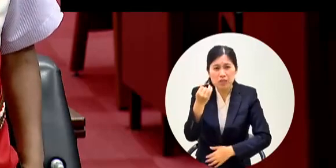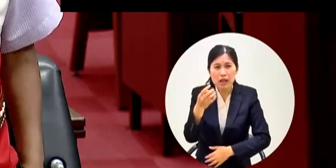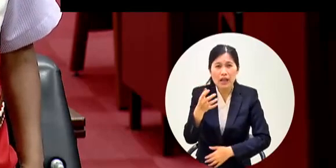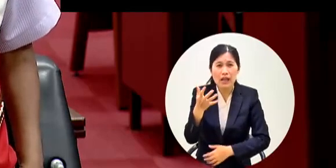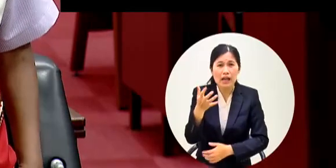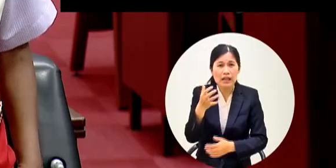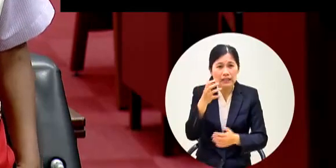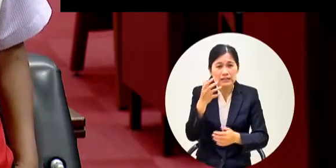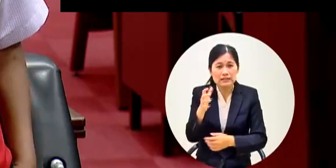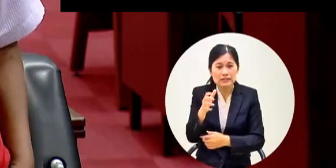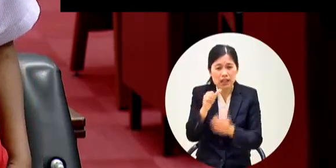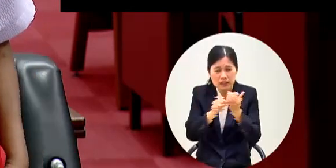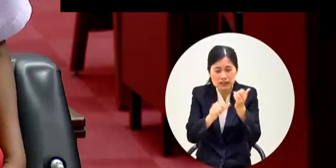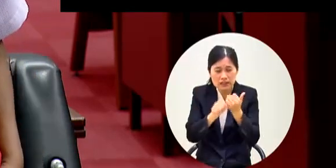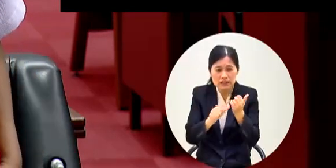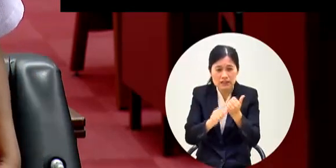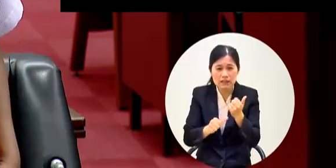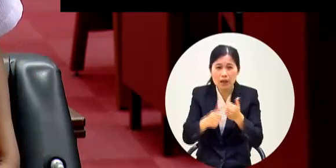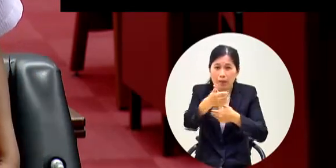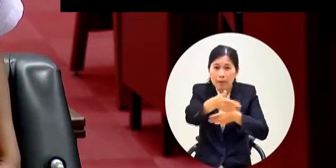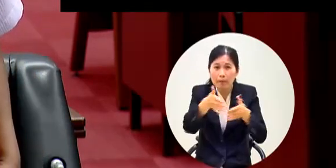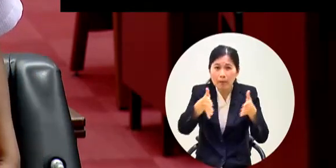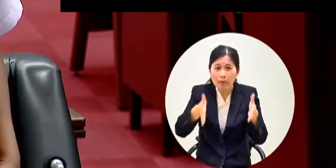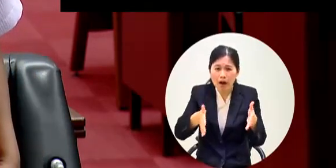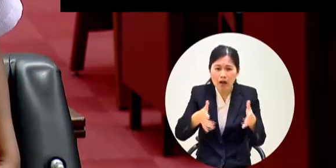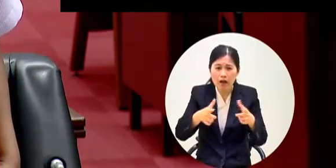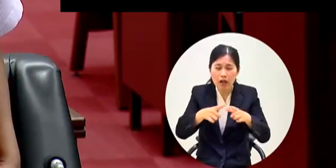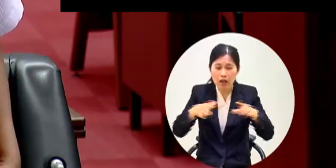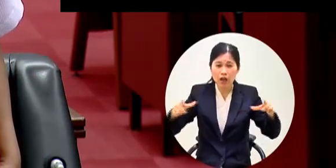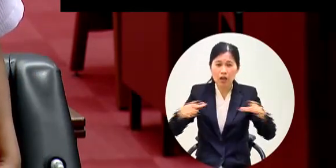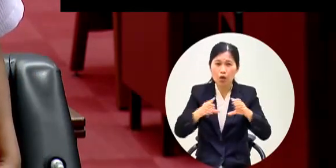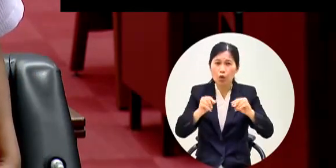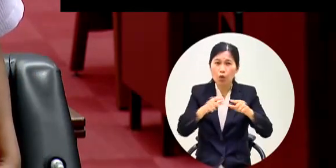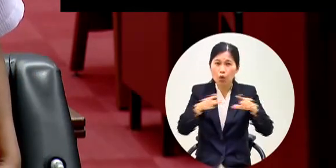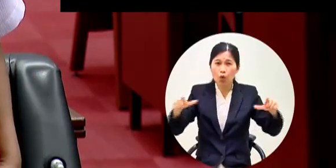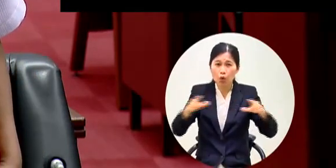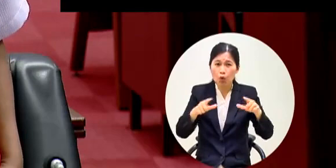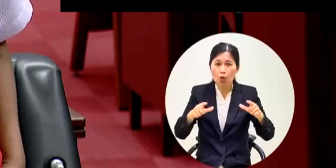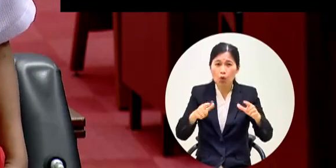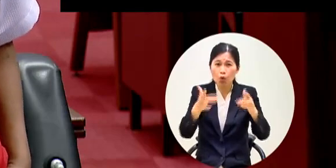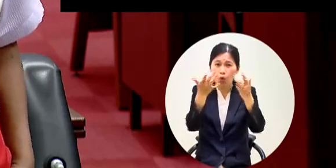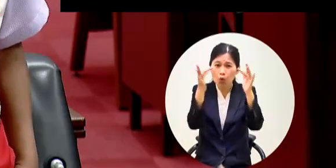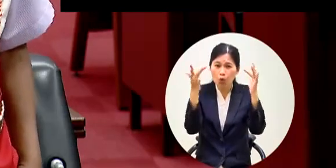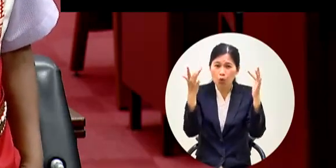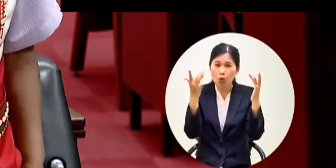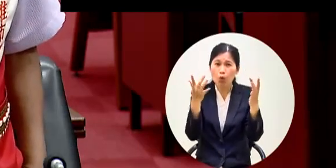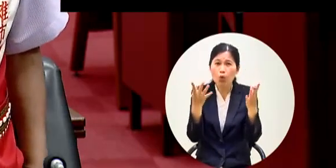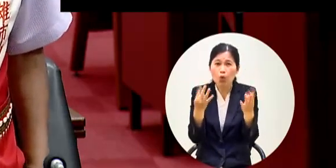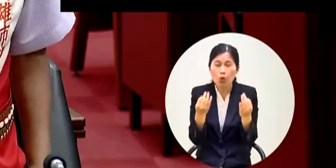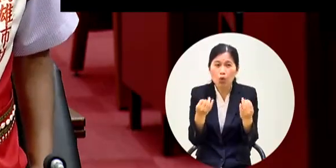社？第一个，你是不是先调查当地有多少的一个产业班，